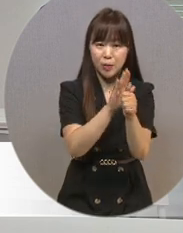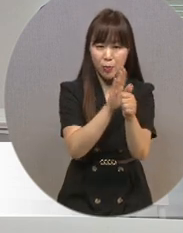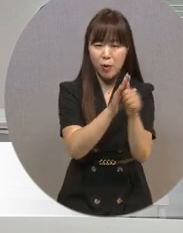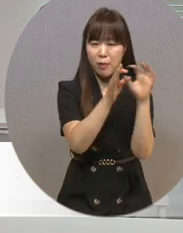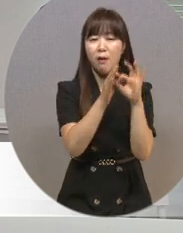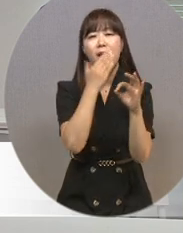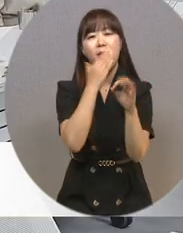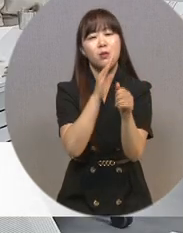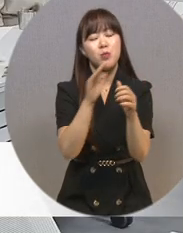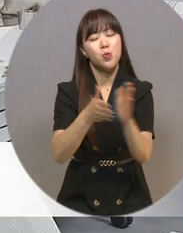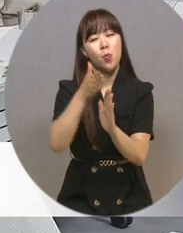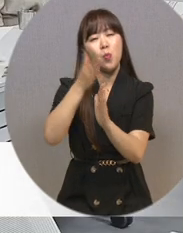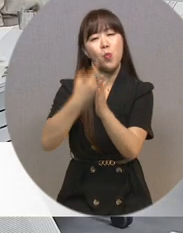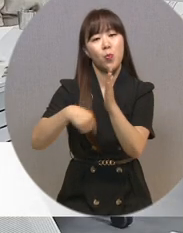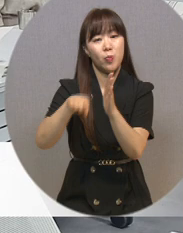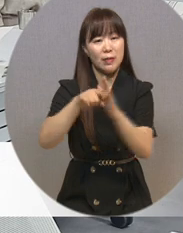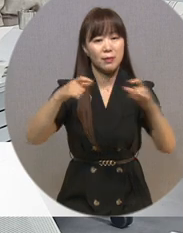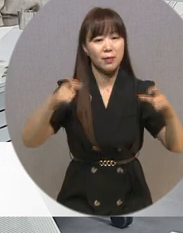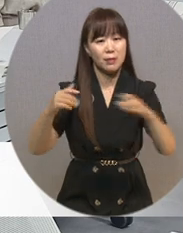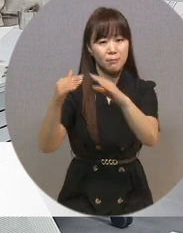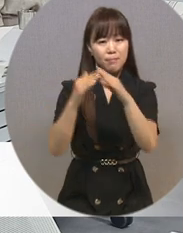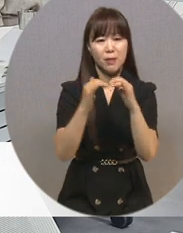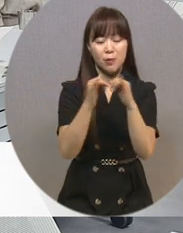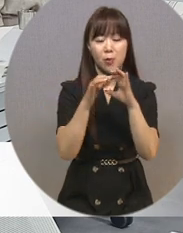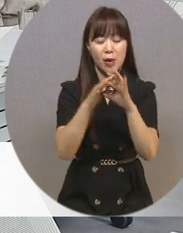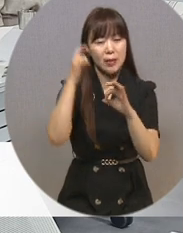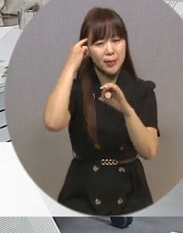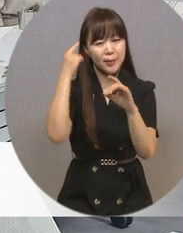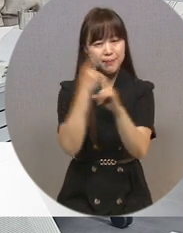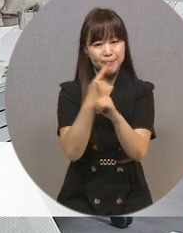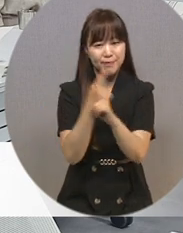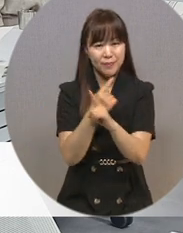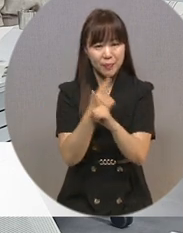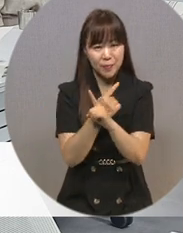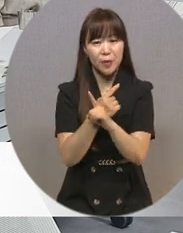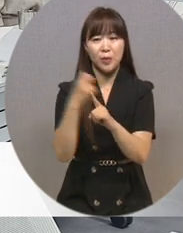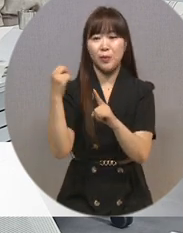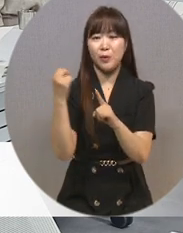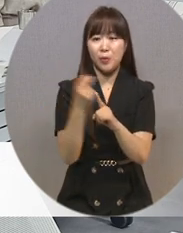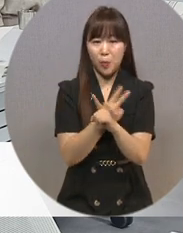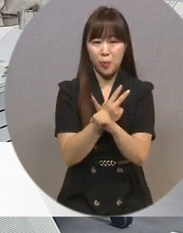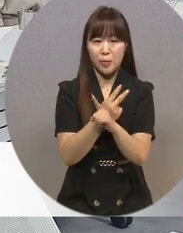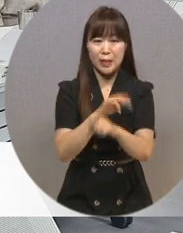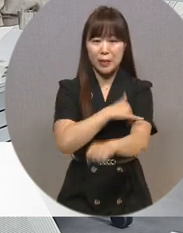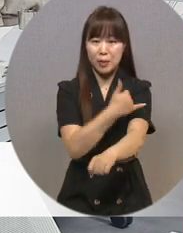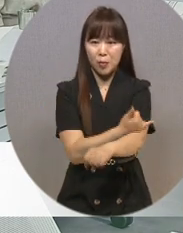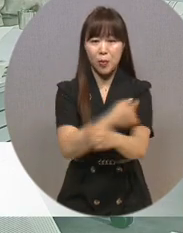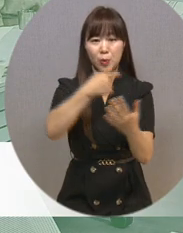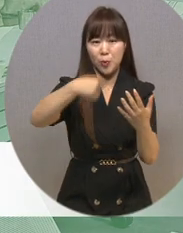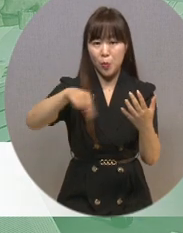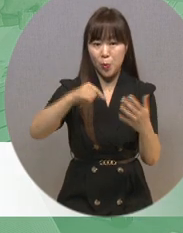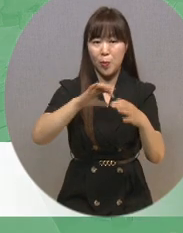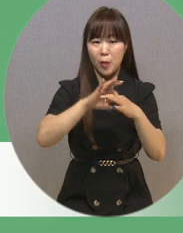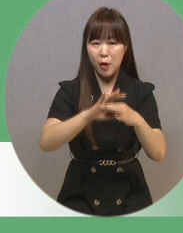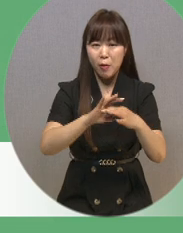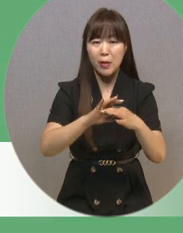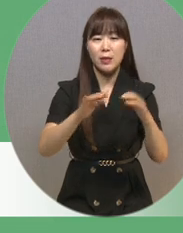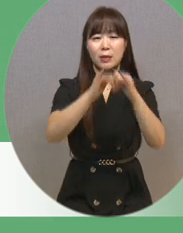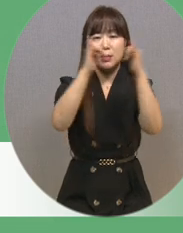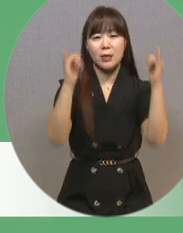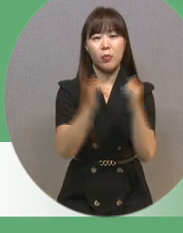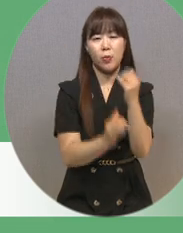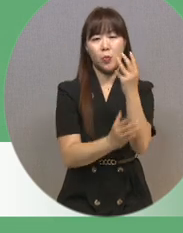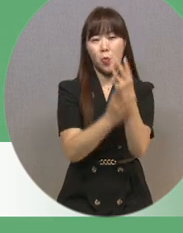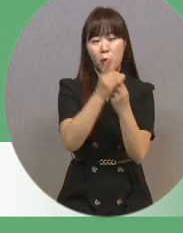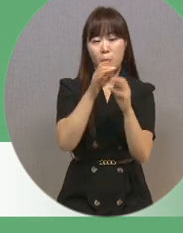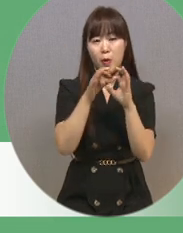가능한 도시를 위한 지역의 이주민에 대한 인식 개선, 그리고 인권, 교육 등 사회